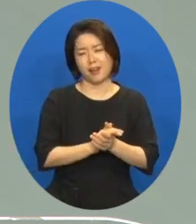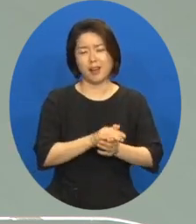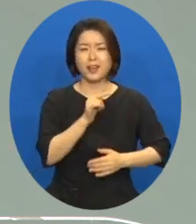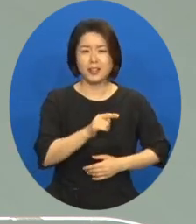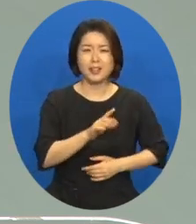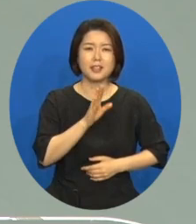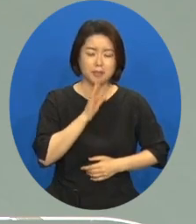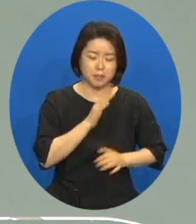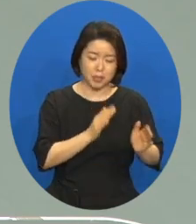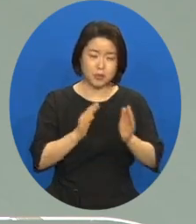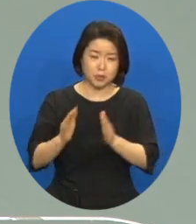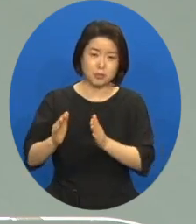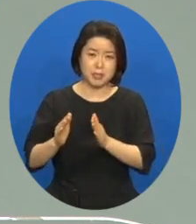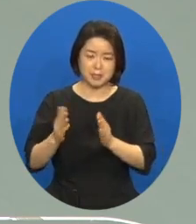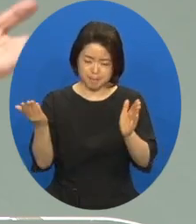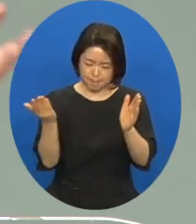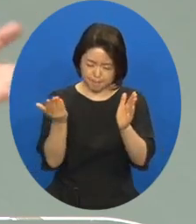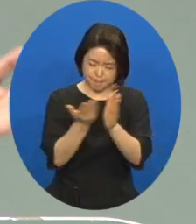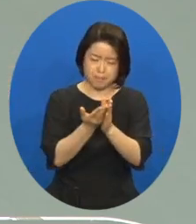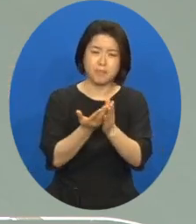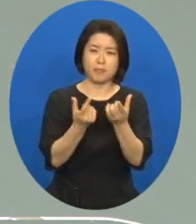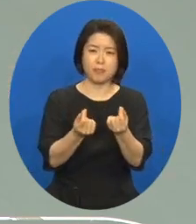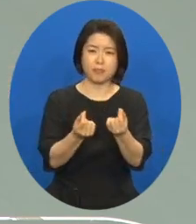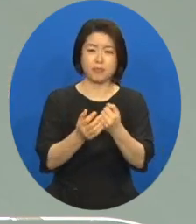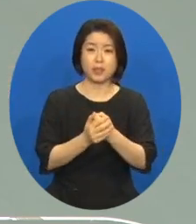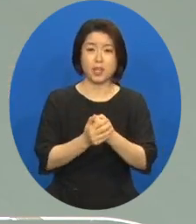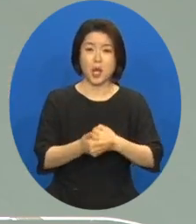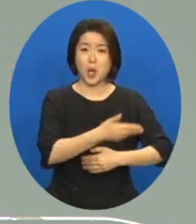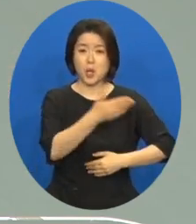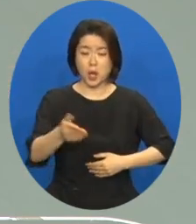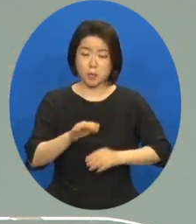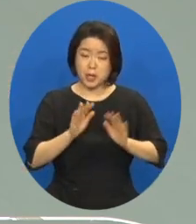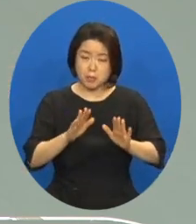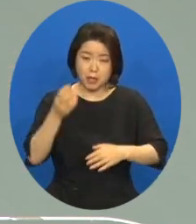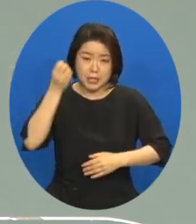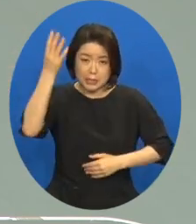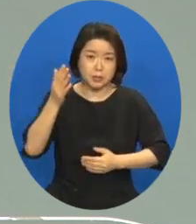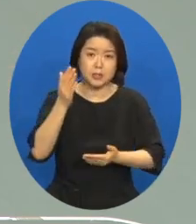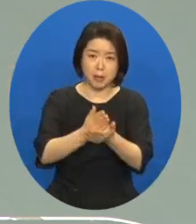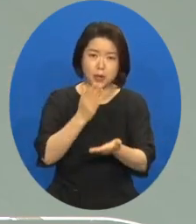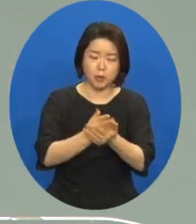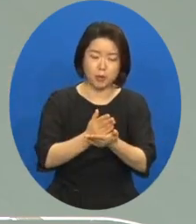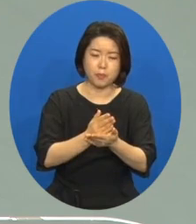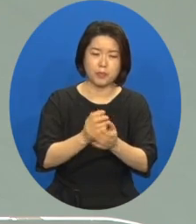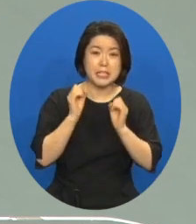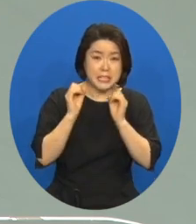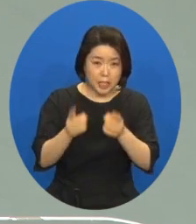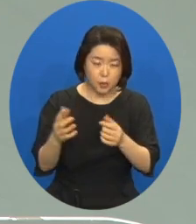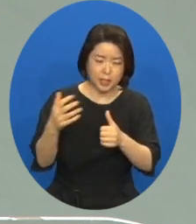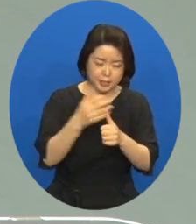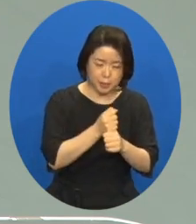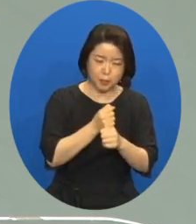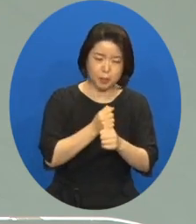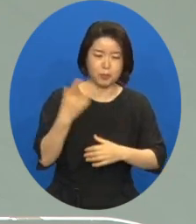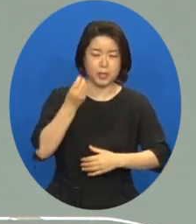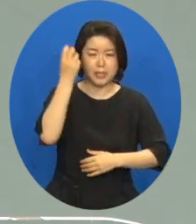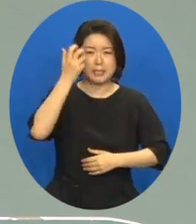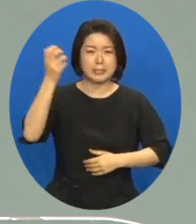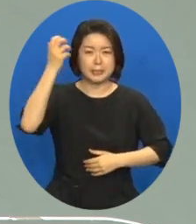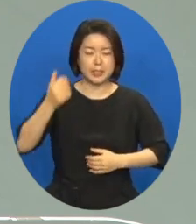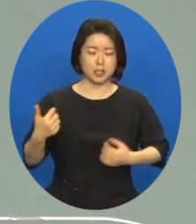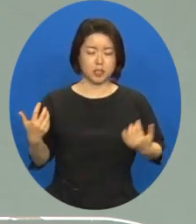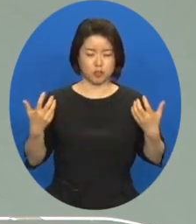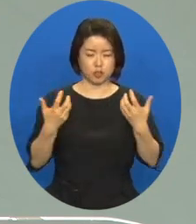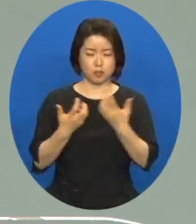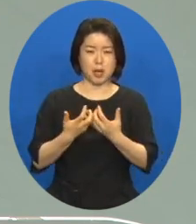거군요. 여러분, 이번 기회에 놓치면 안 된다고 생각하고 이 기회에 성령의 충만함을 정말 여러분이